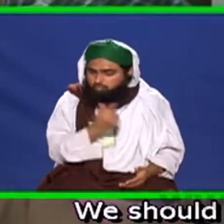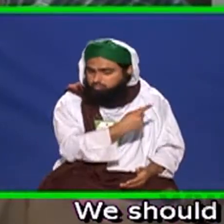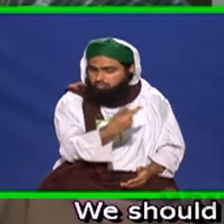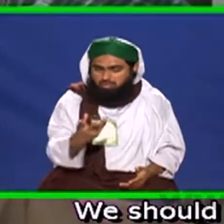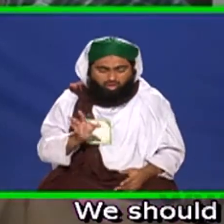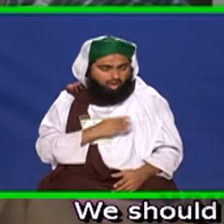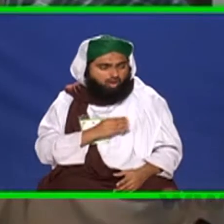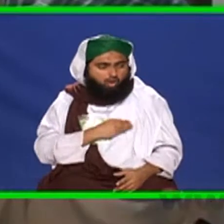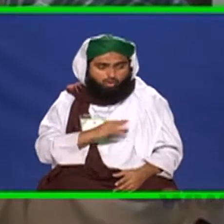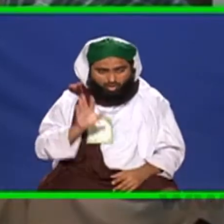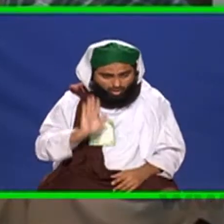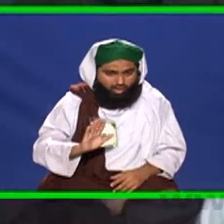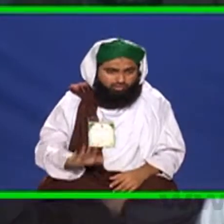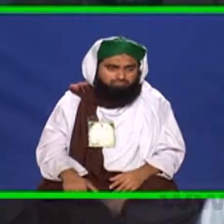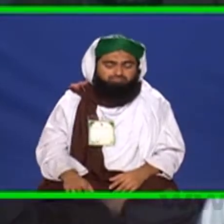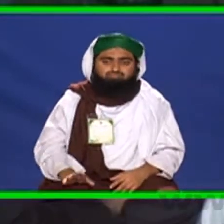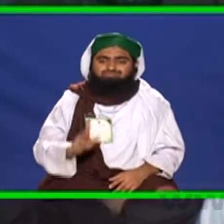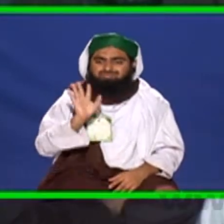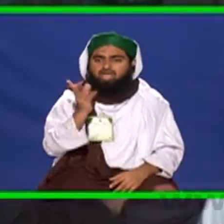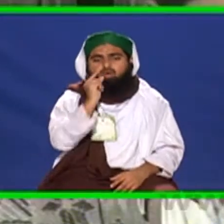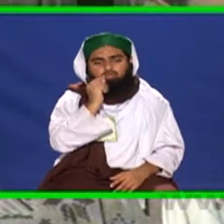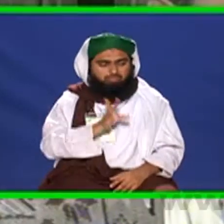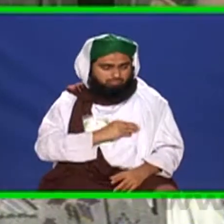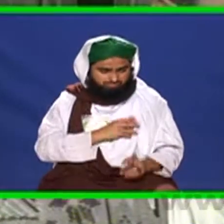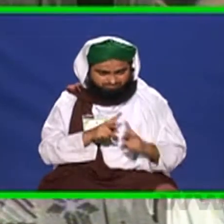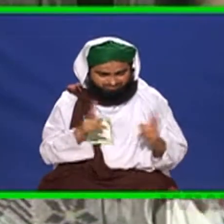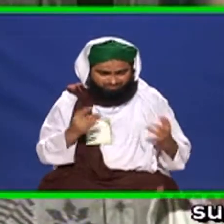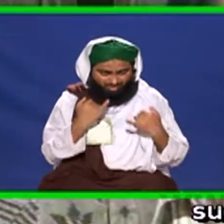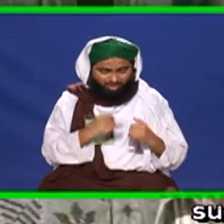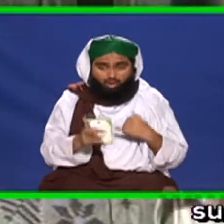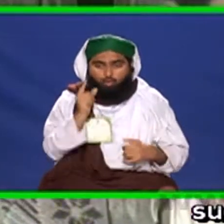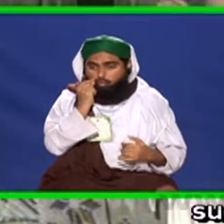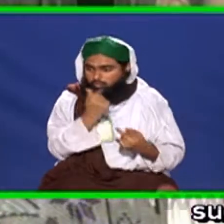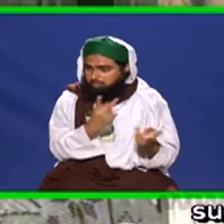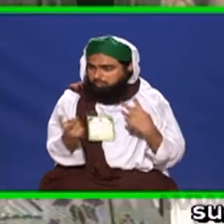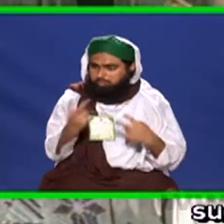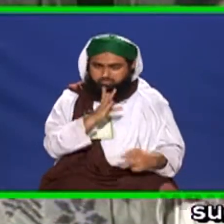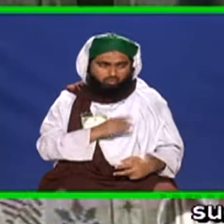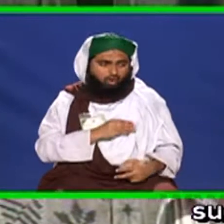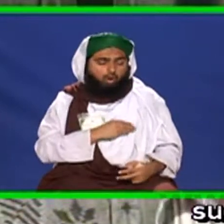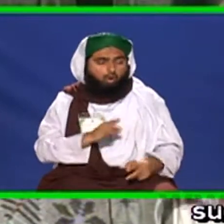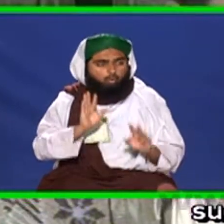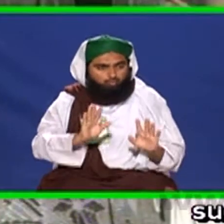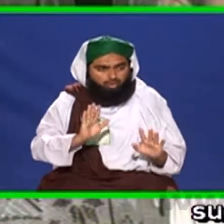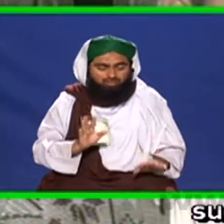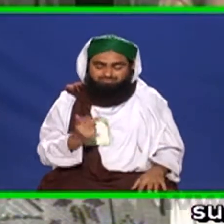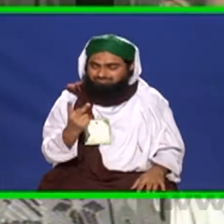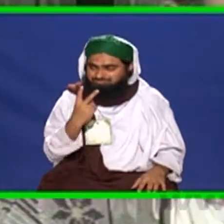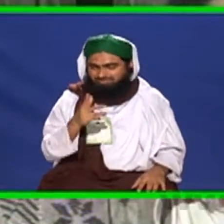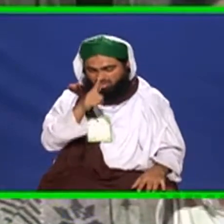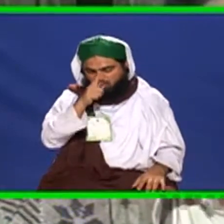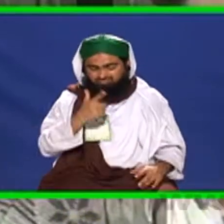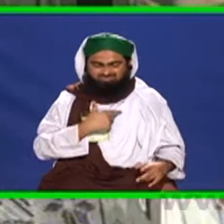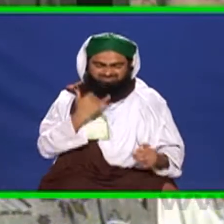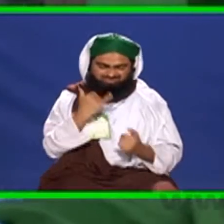से जरूर डरते हैं, बात गुनाह ऐसे कि हम बंदों से डरते हैं कि लोगों को पता चल गया तो लोग क्या कहेंगे,